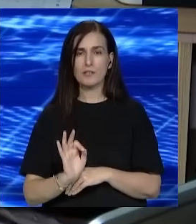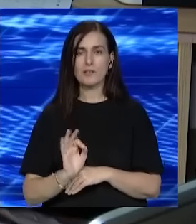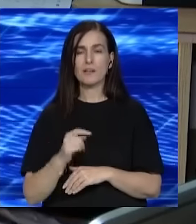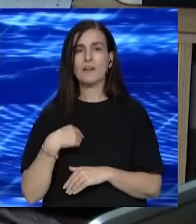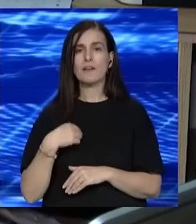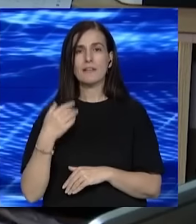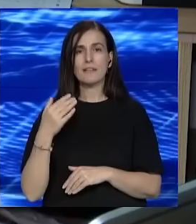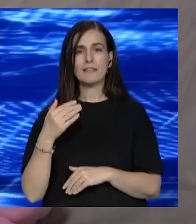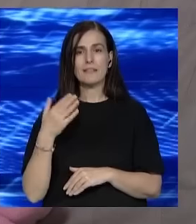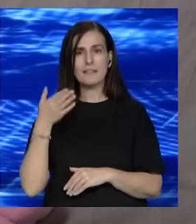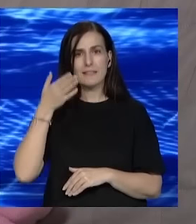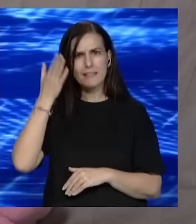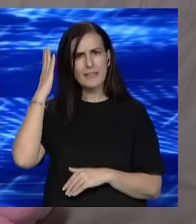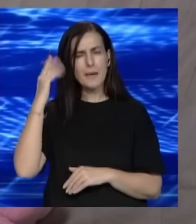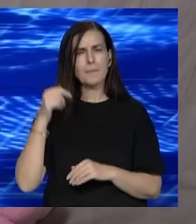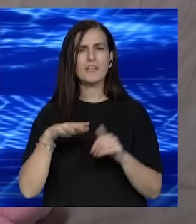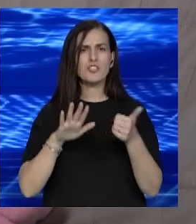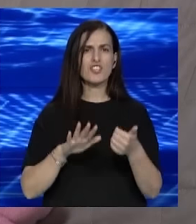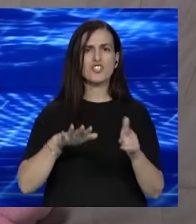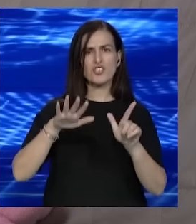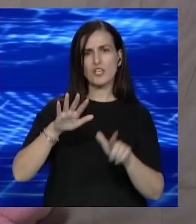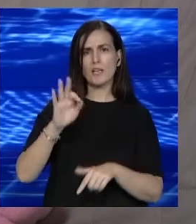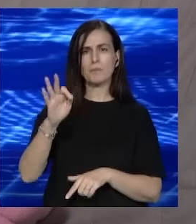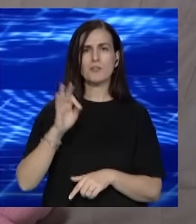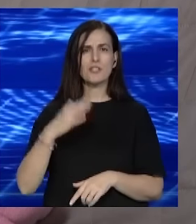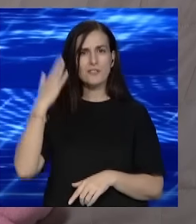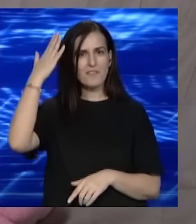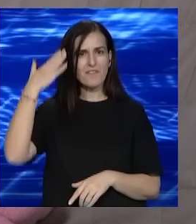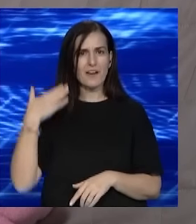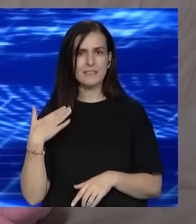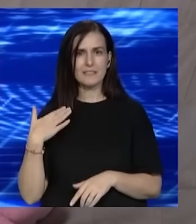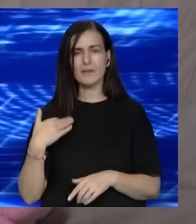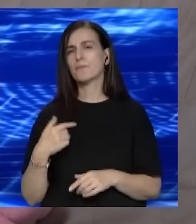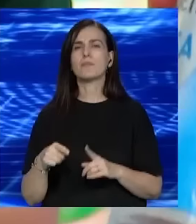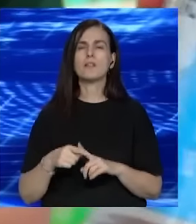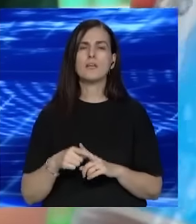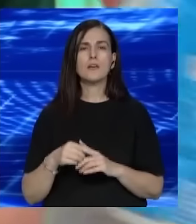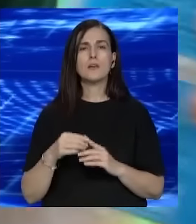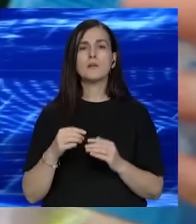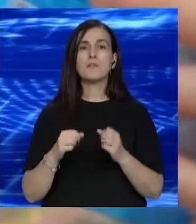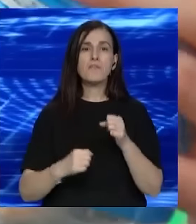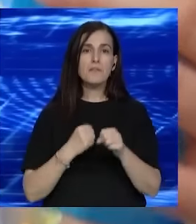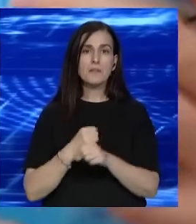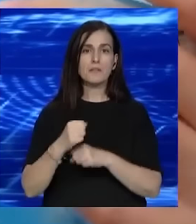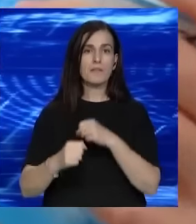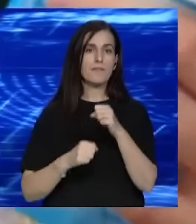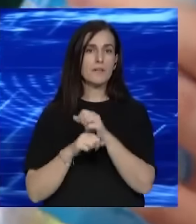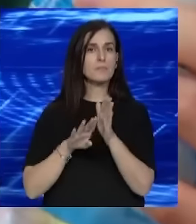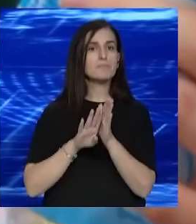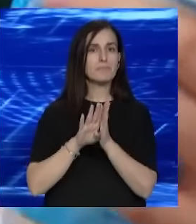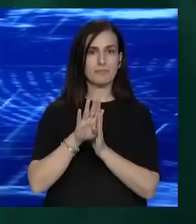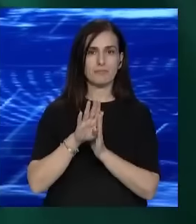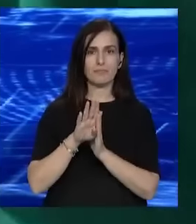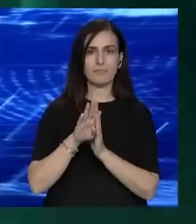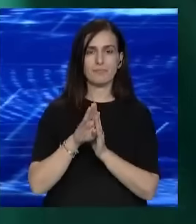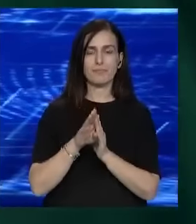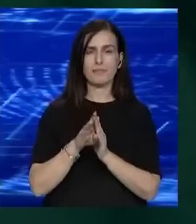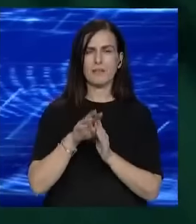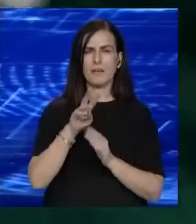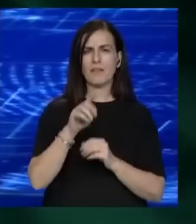64% e vajzave. Krijimi i varësisë dhe përdorimi problematik i media sociale po rritet nga viti në vit. Raporti thotë se në vitin 2018